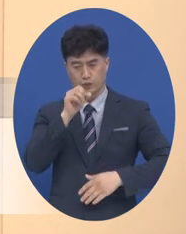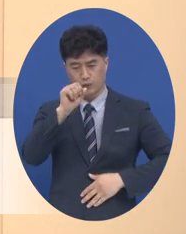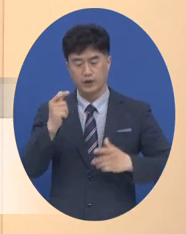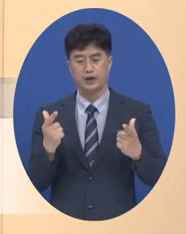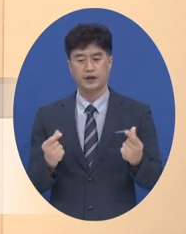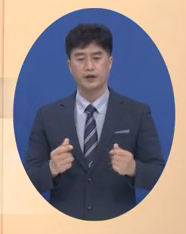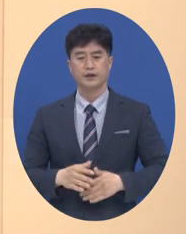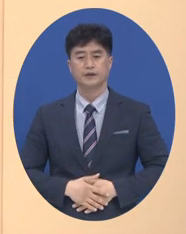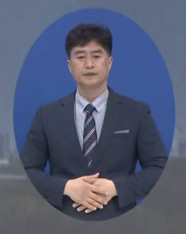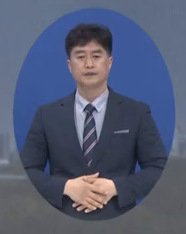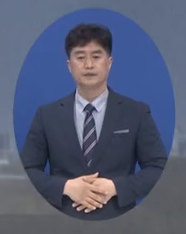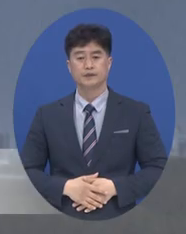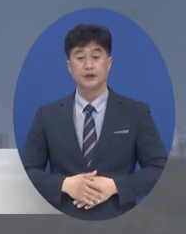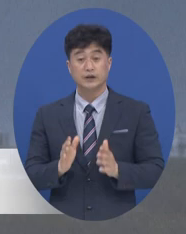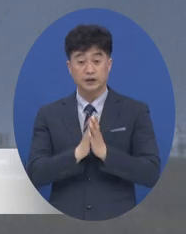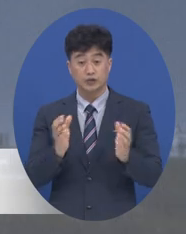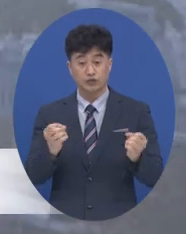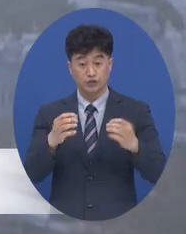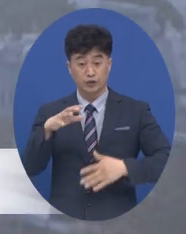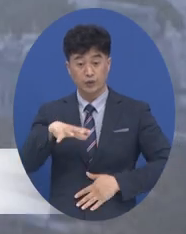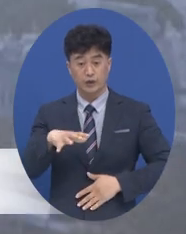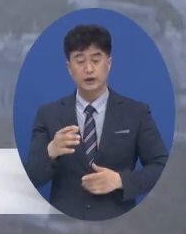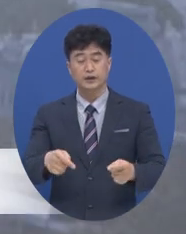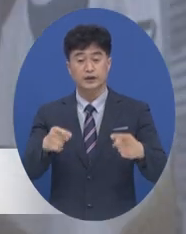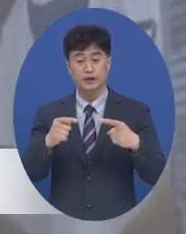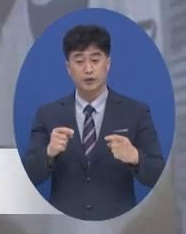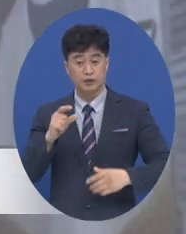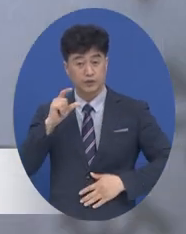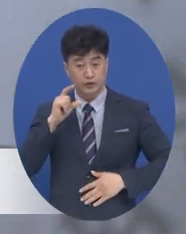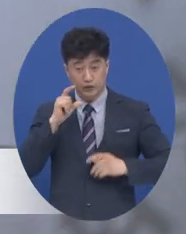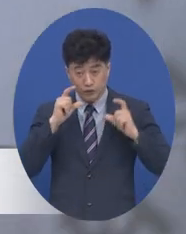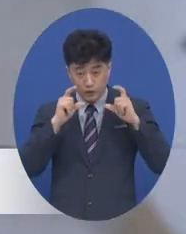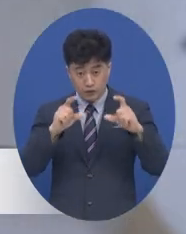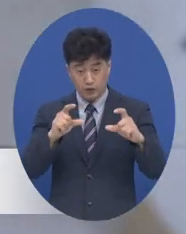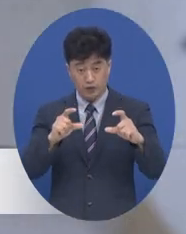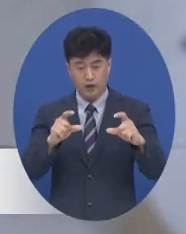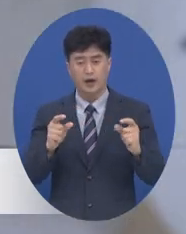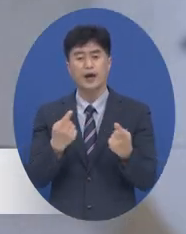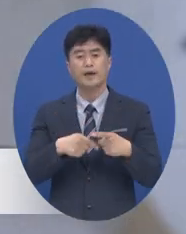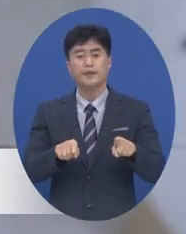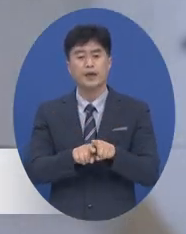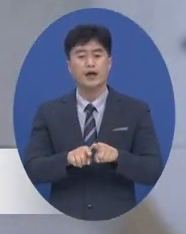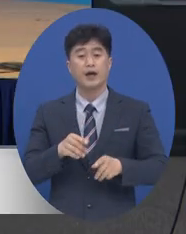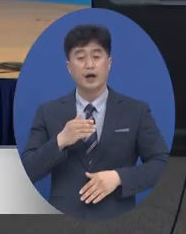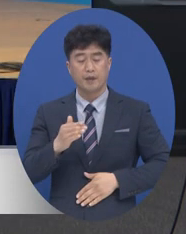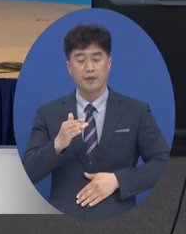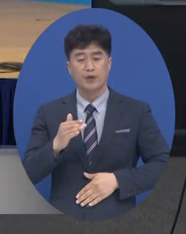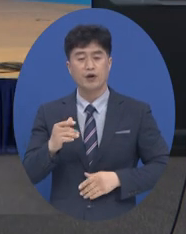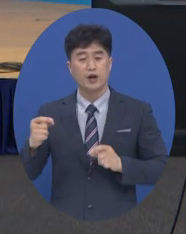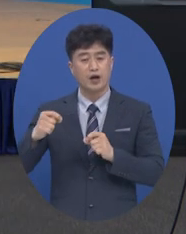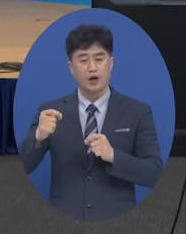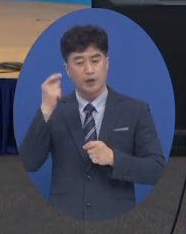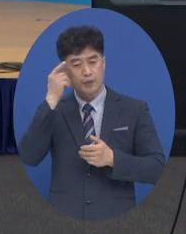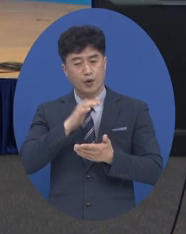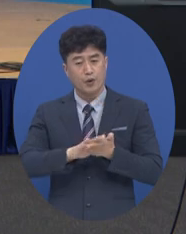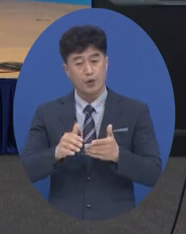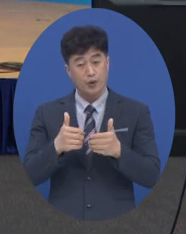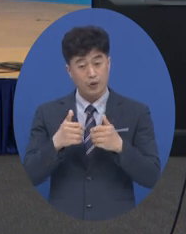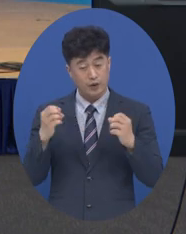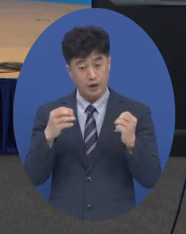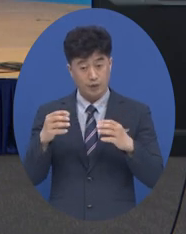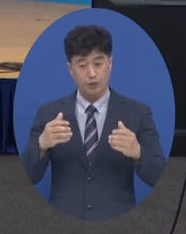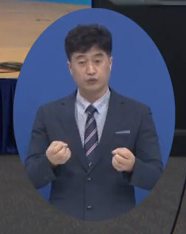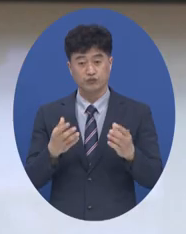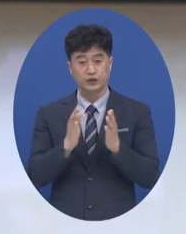주시면 좋겠습니다. 출범식에선 참여 선언과 함께 가면 더 가까운 평화를 주제로 한 토크쇼가